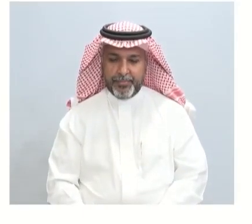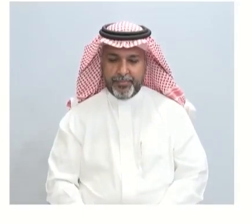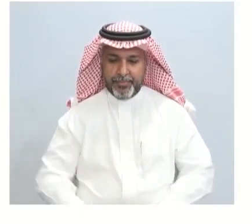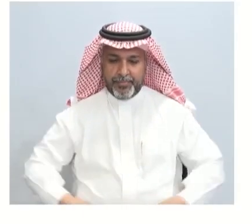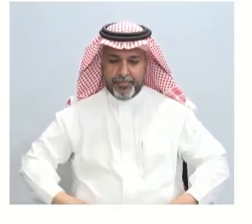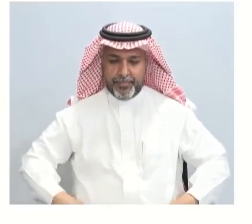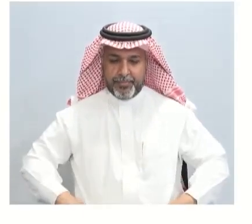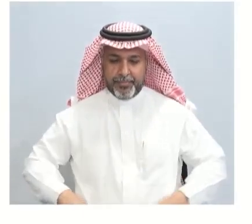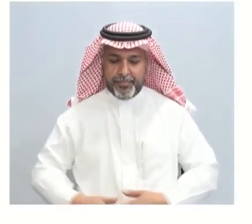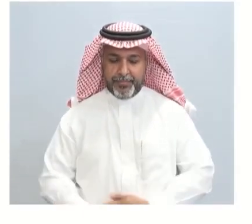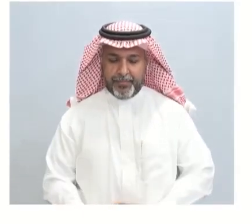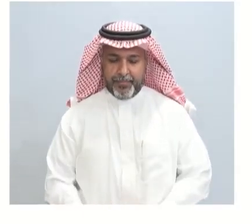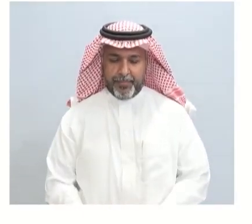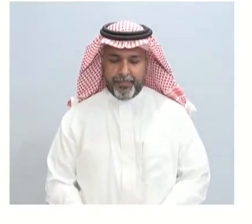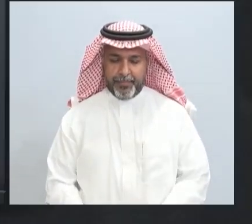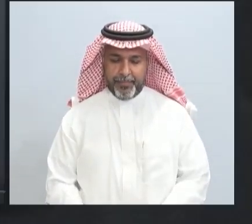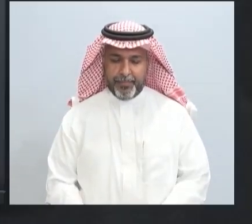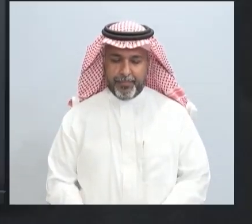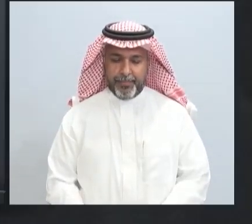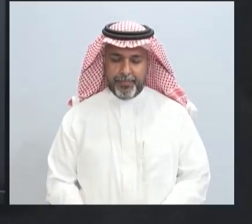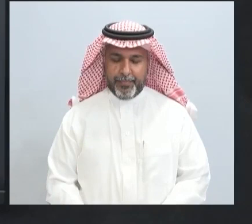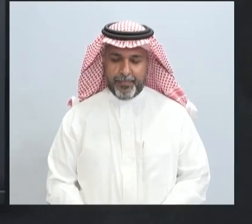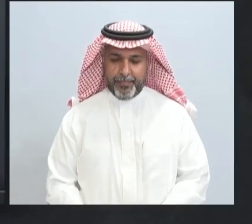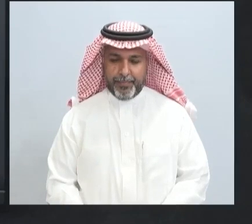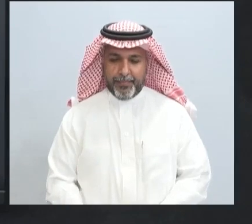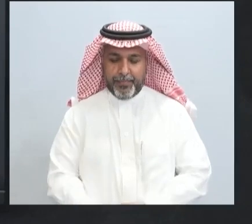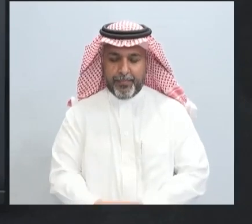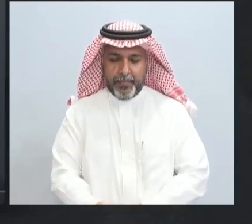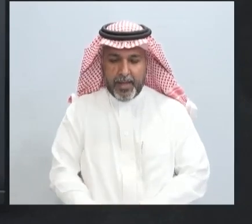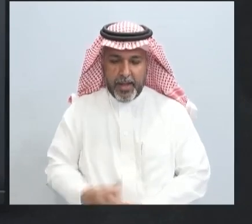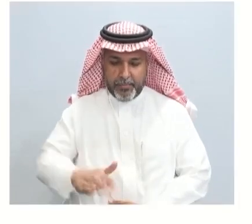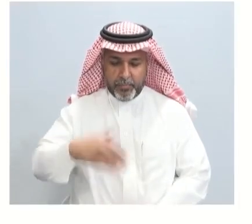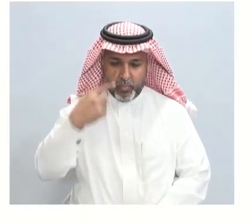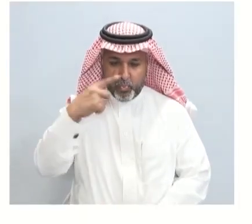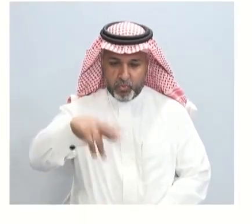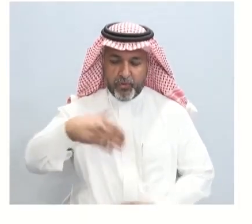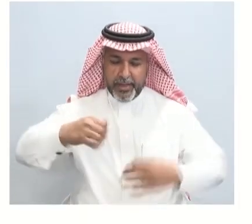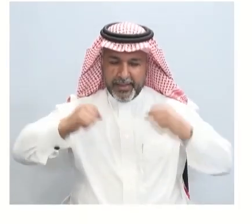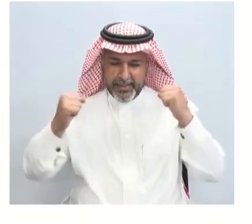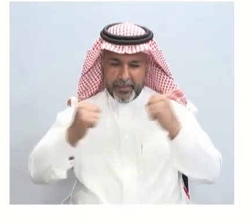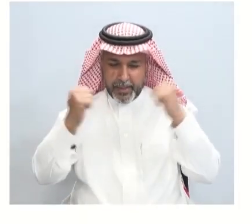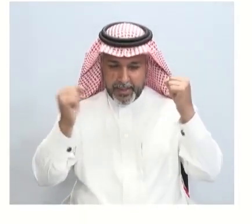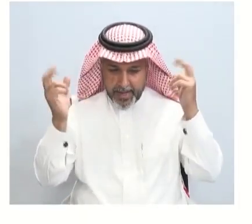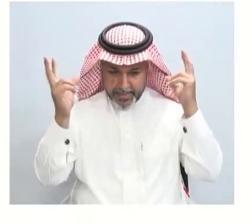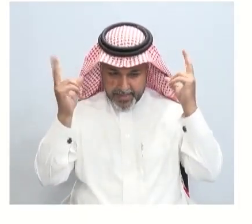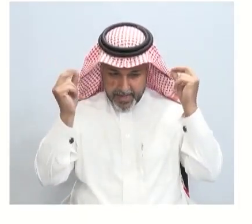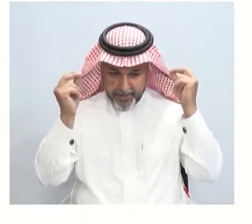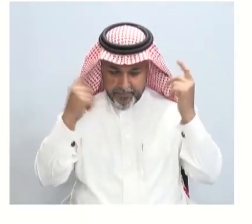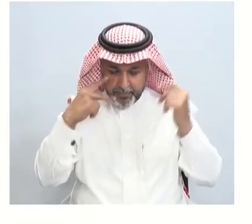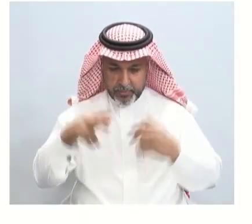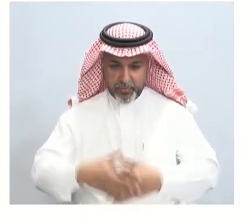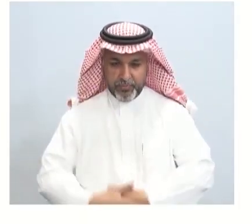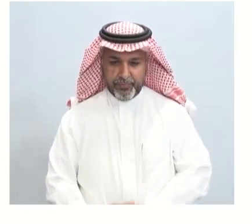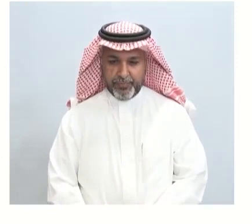بذلك يعني نكون بحمد لله تع اخواني الكرام وصلنا الى نهايه المطاف في هذا الدرس ولكن نبغى نحل يعني مجموعه من التمارين عندنا ثلاثه